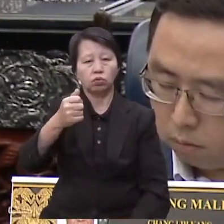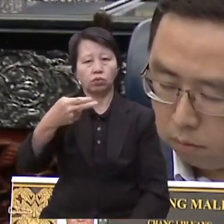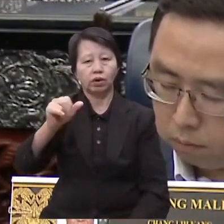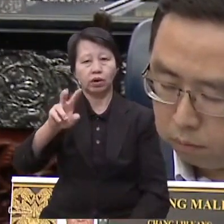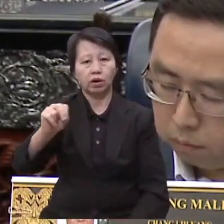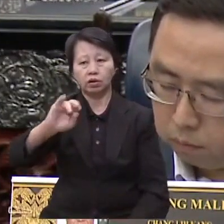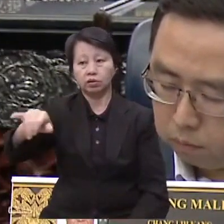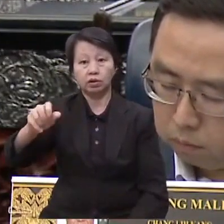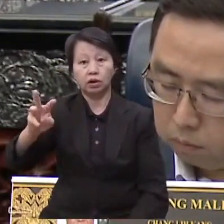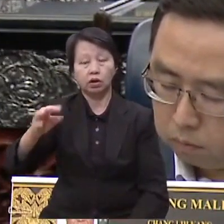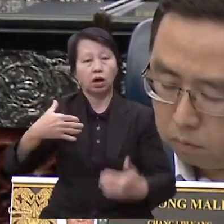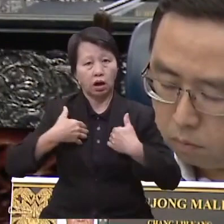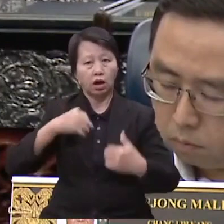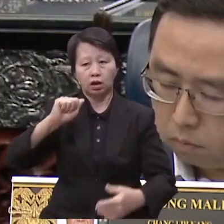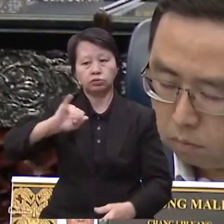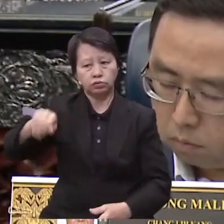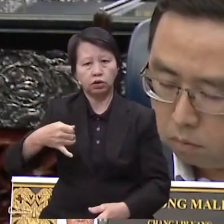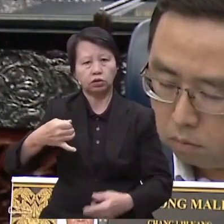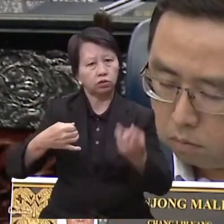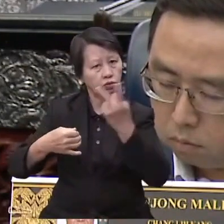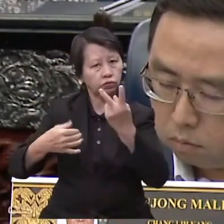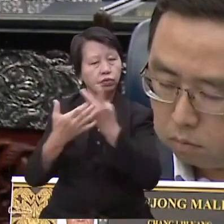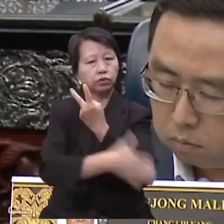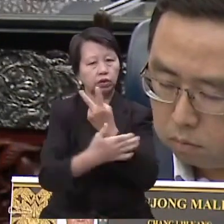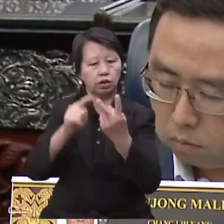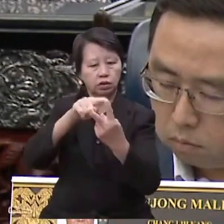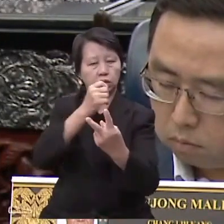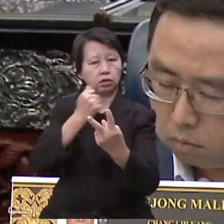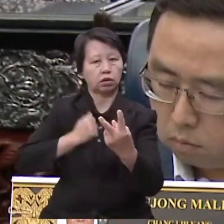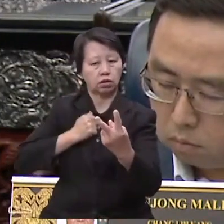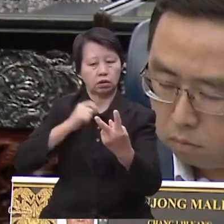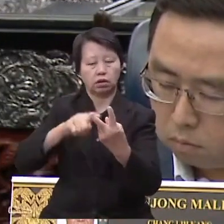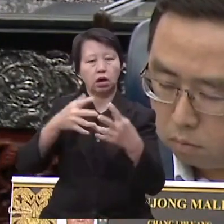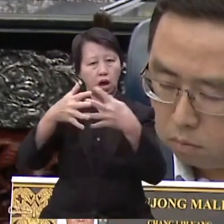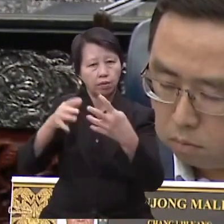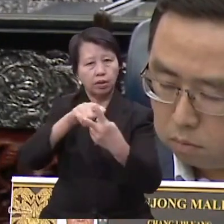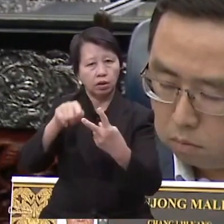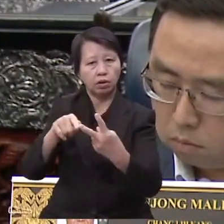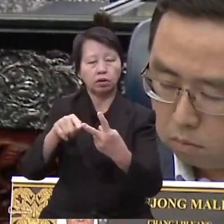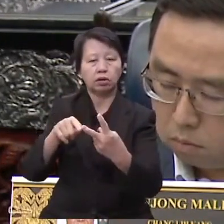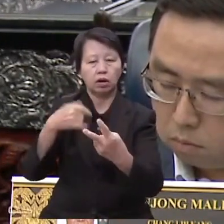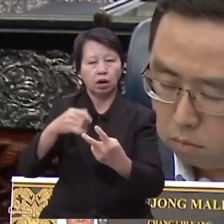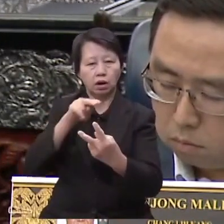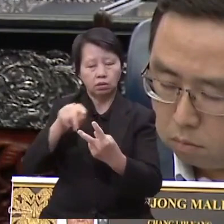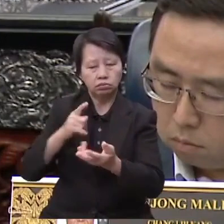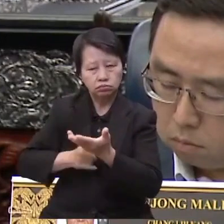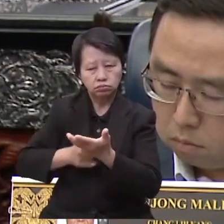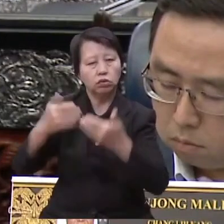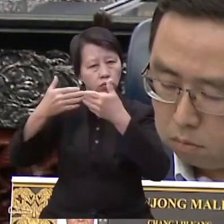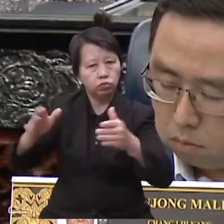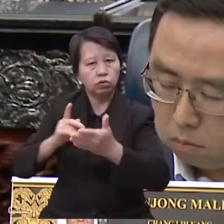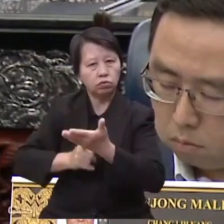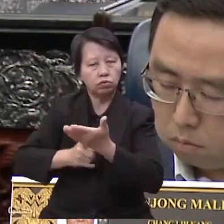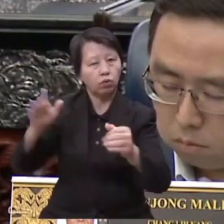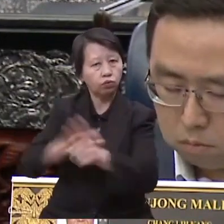kedua-dua negara dan ada keterbukaan kedua-dua negara untuk melihat perkara tersebut secara menyeluruh ya tetapi